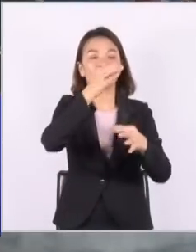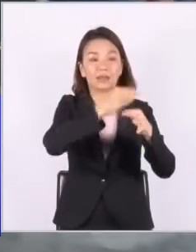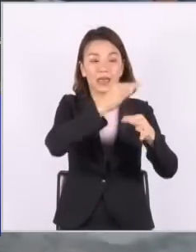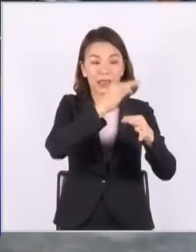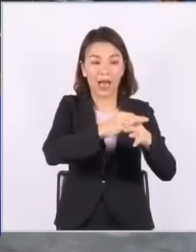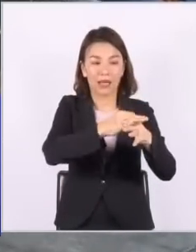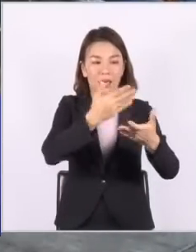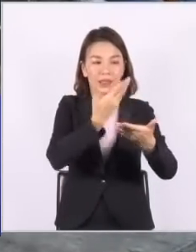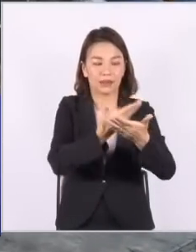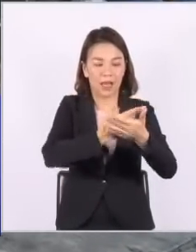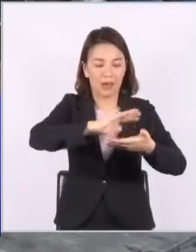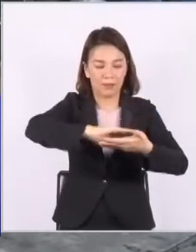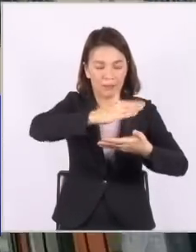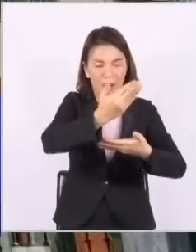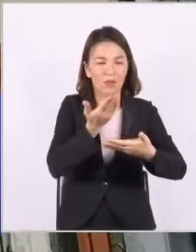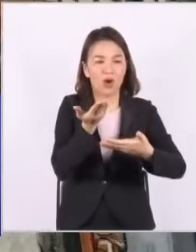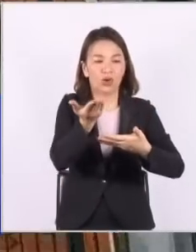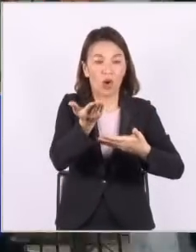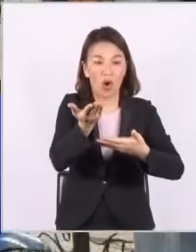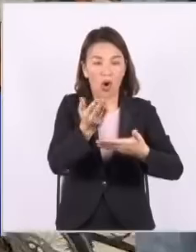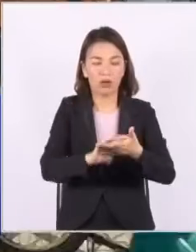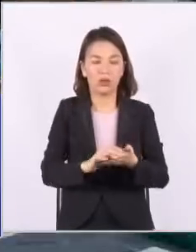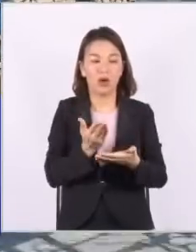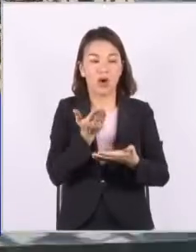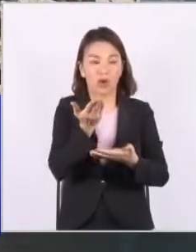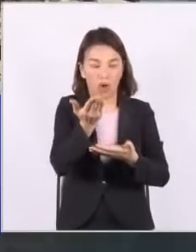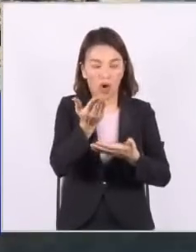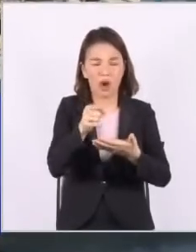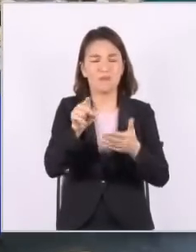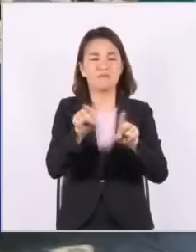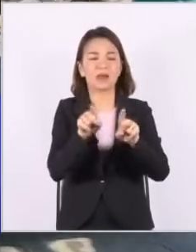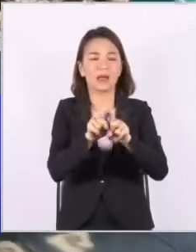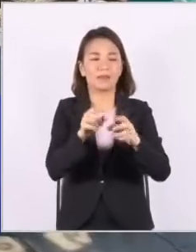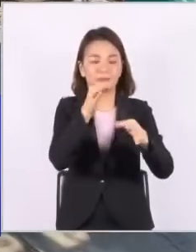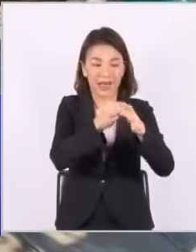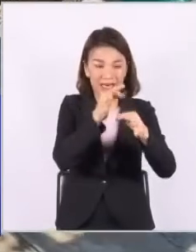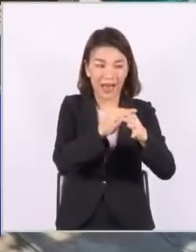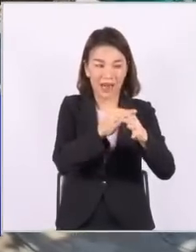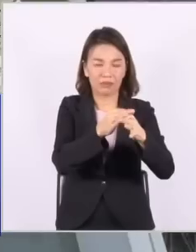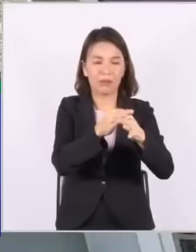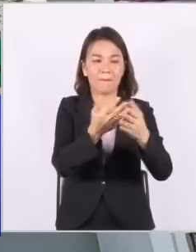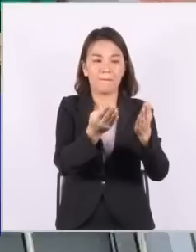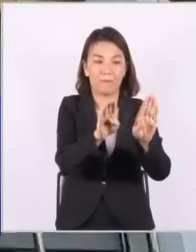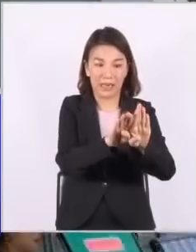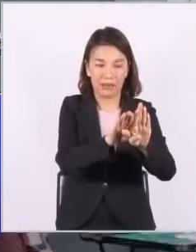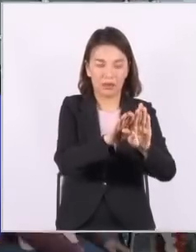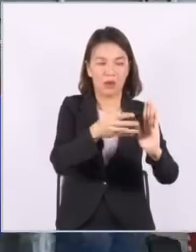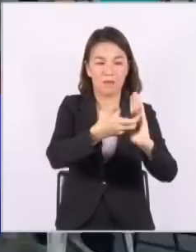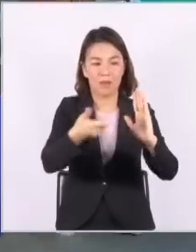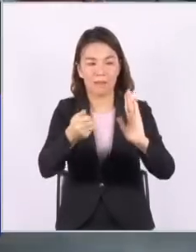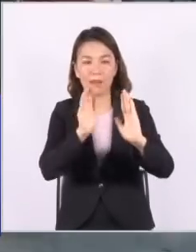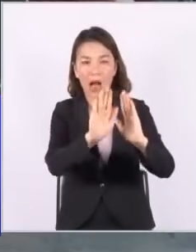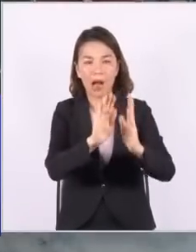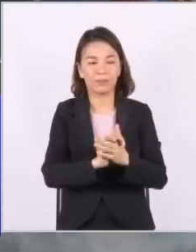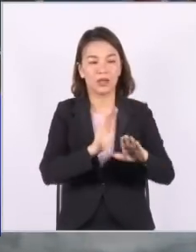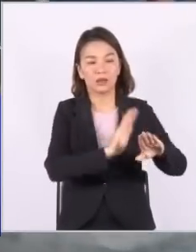ไว้ติดต่อขออายัดบัญชีได้ขออนุญาตเข้าพบกับท่านผู้การกาฬสินธุ์เพื่อขอคำแนะนำแล้วก็เธอก็ฝากเรื่องนี้เป็นอุทาหรณ์นะ